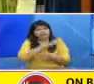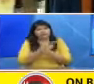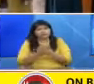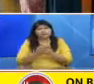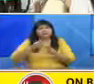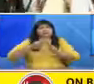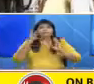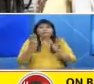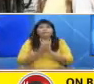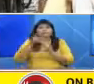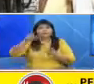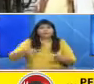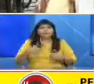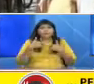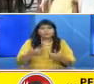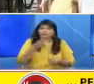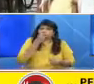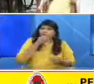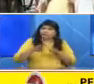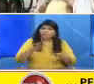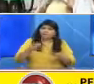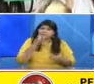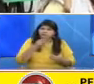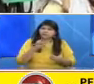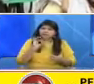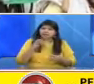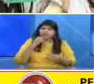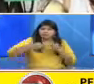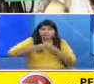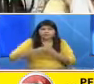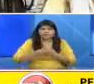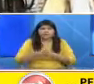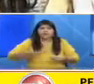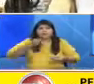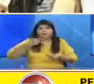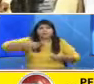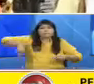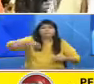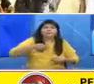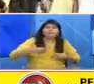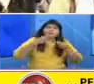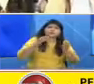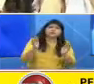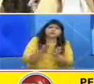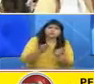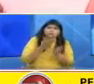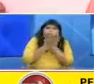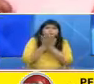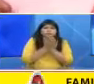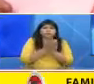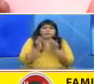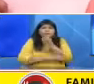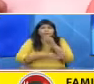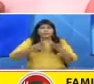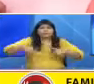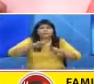परिवार के लोग पौष्टिक खाना, स्वादिष्ट खाना बना करके आंगनवाड़ी में जाते हैं, स्कूलों में जाते हैं